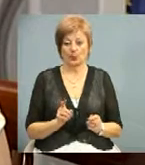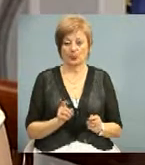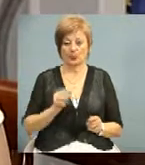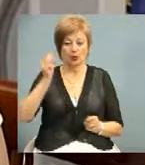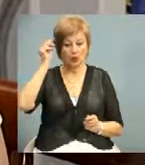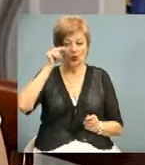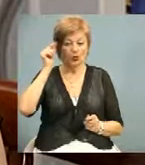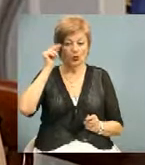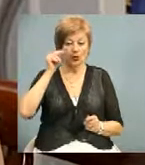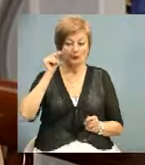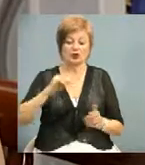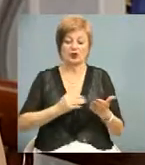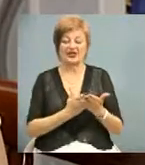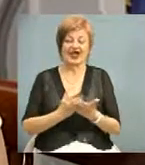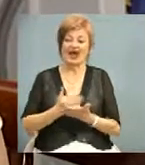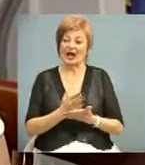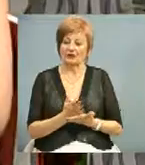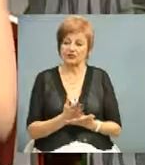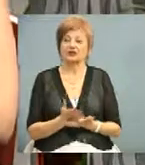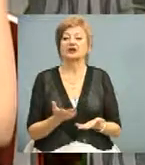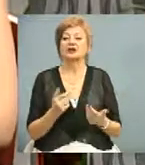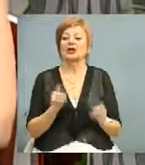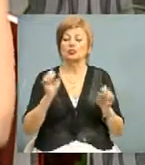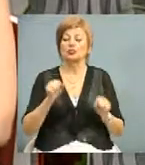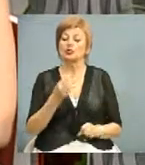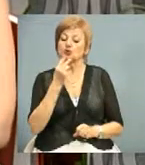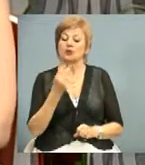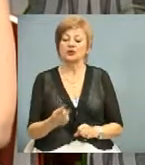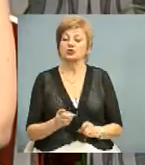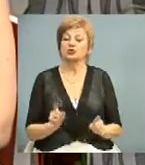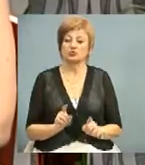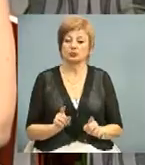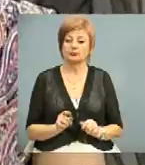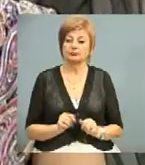учити географію. Так, що ми можемо на ньому побачити? Ну,